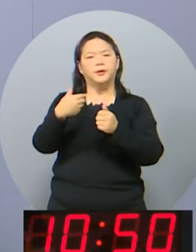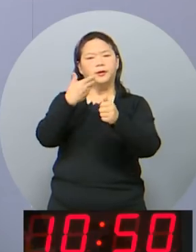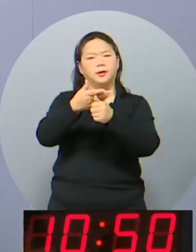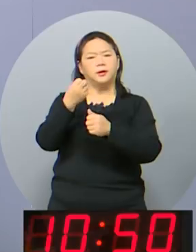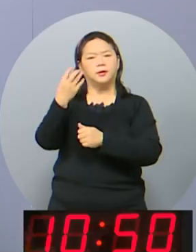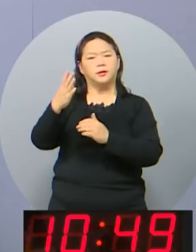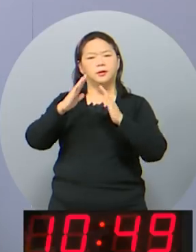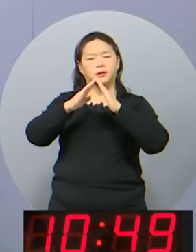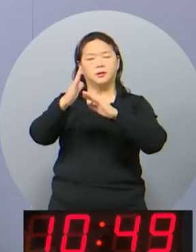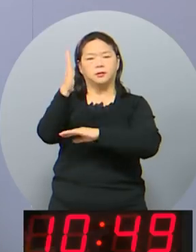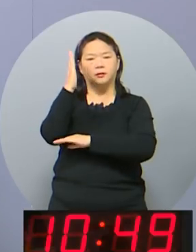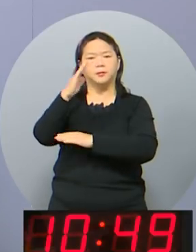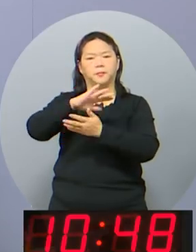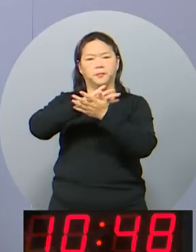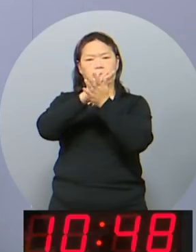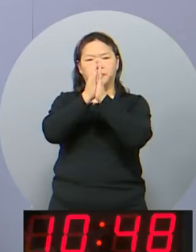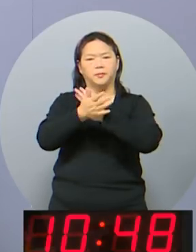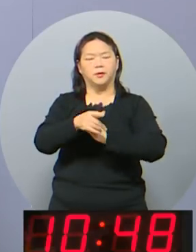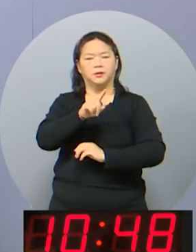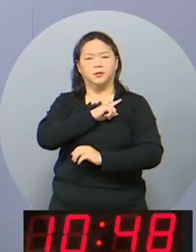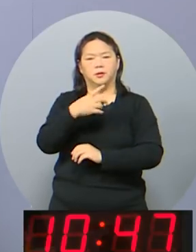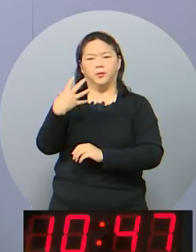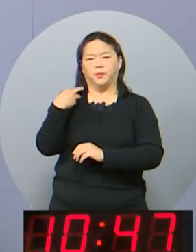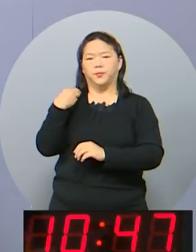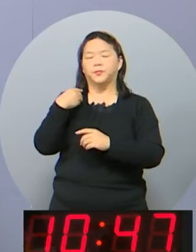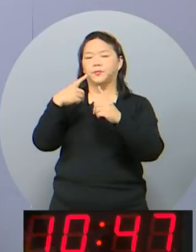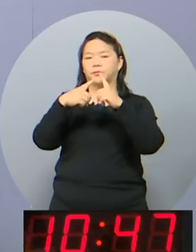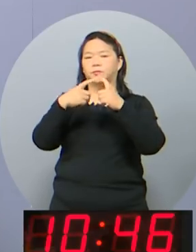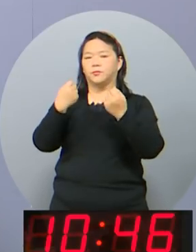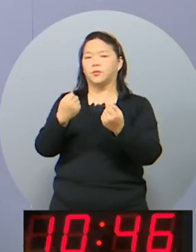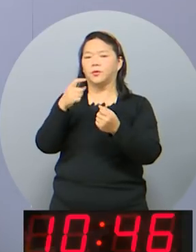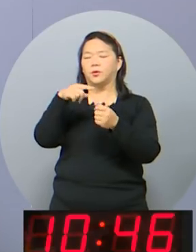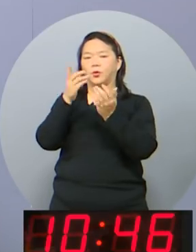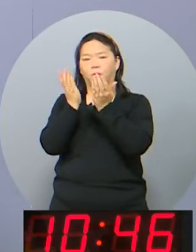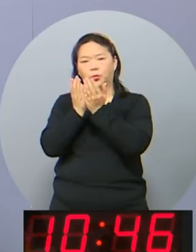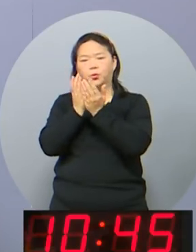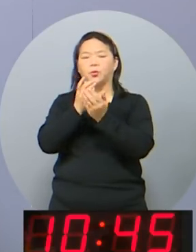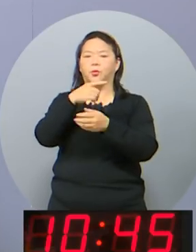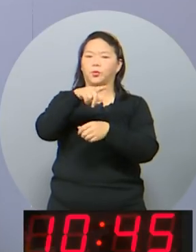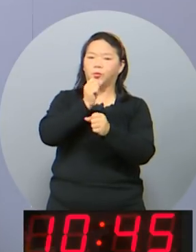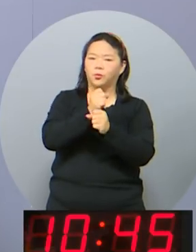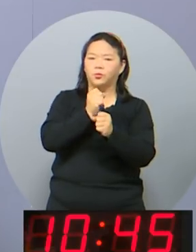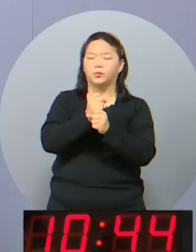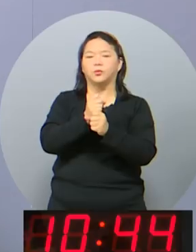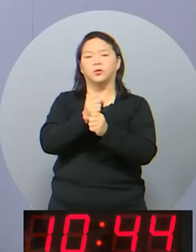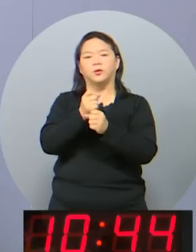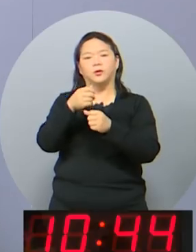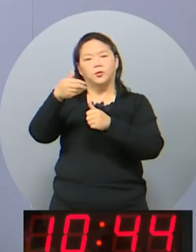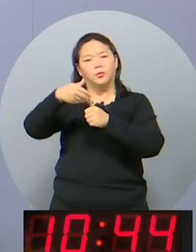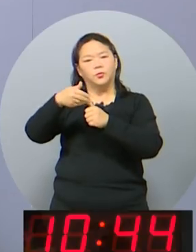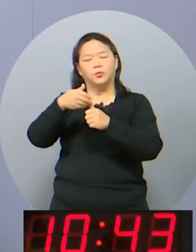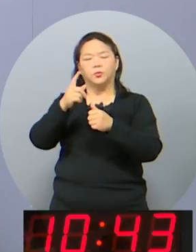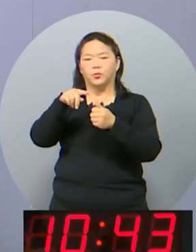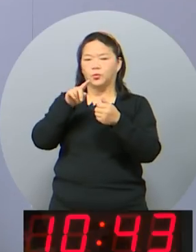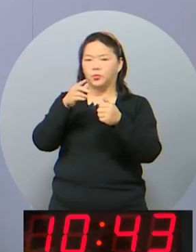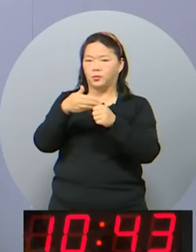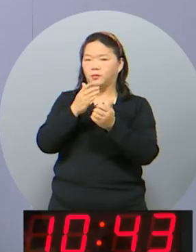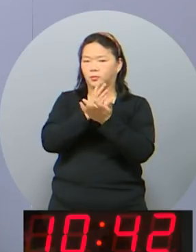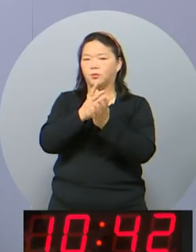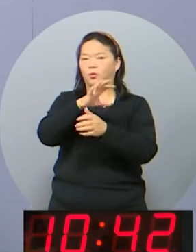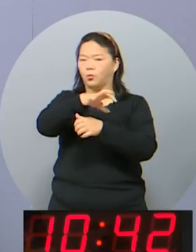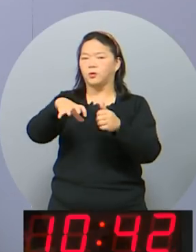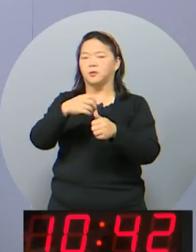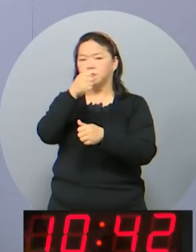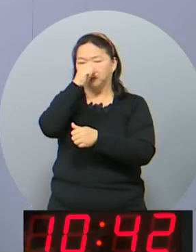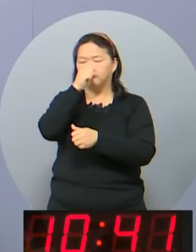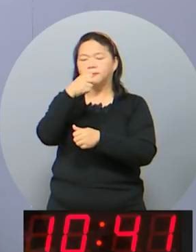以变成一个可以在地就业、就学、就养的好环境，都是必须我们要去认真努力